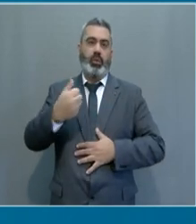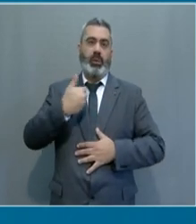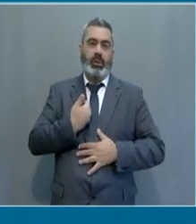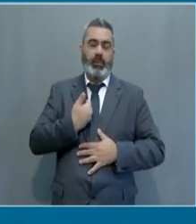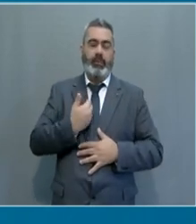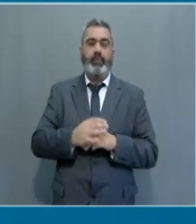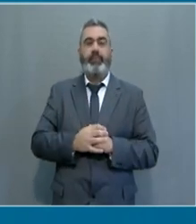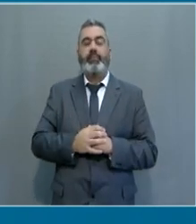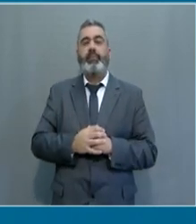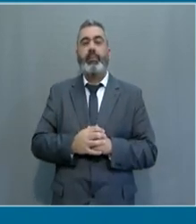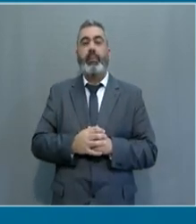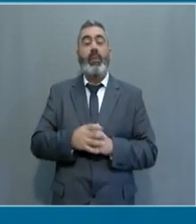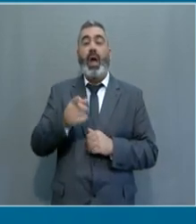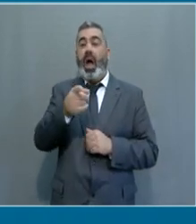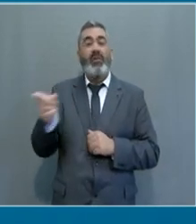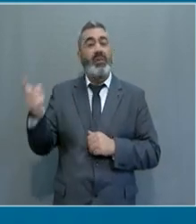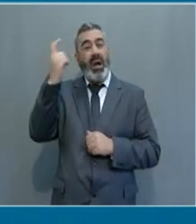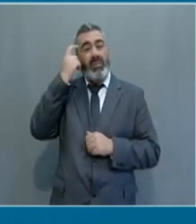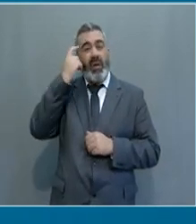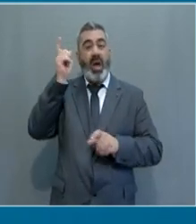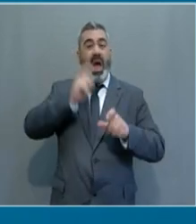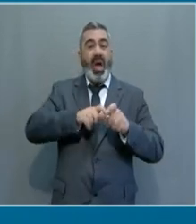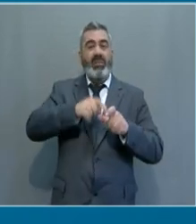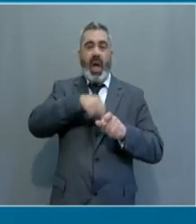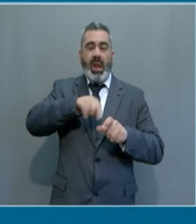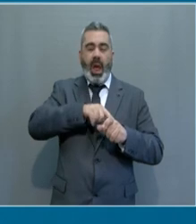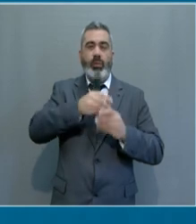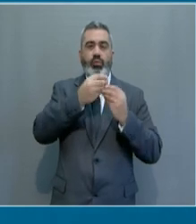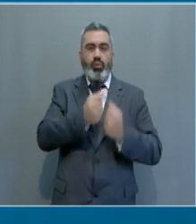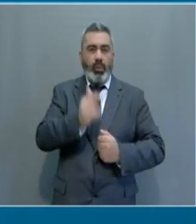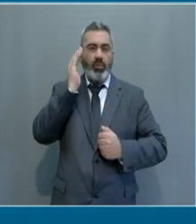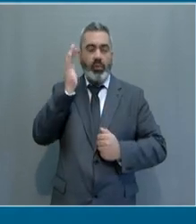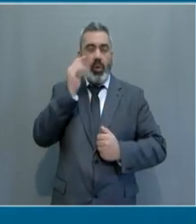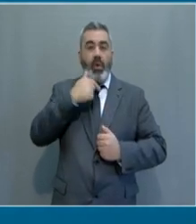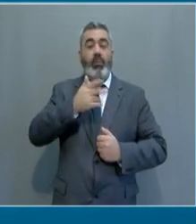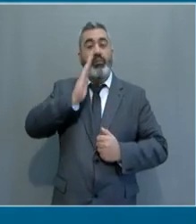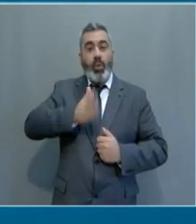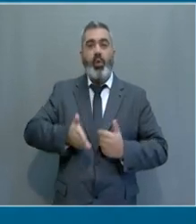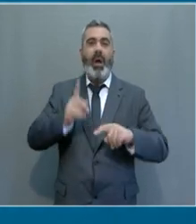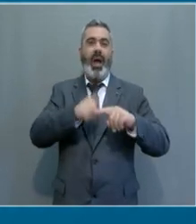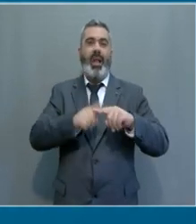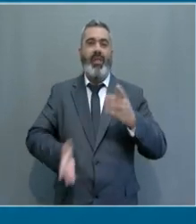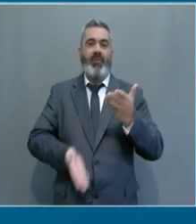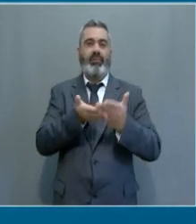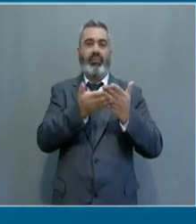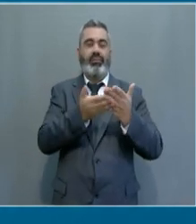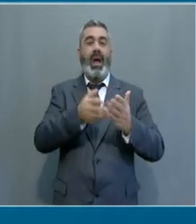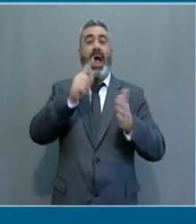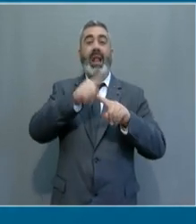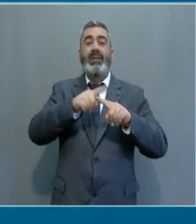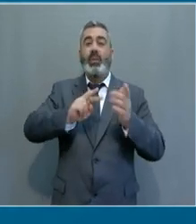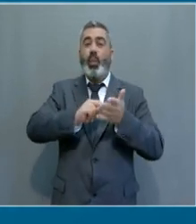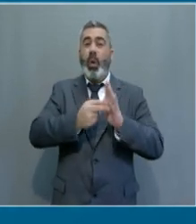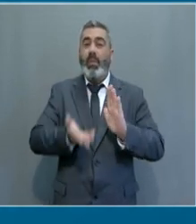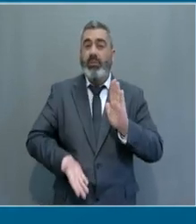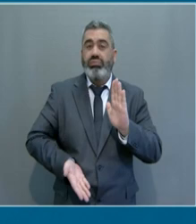όπου είδανε μέσα από την ανάπτυξη της εταιρείας και την δυνατότητα να μπορέσουμε να βοηθήσουμε και την Ελλάδα και την ελληνική οικονομία